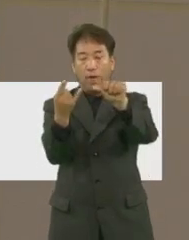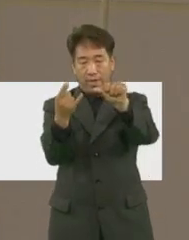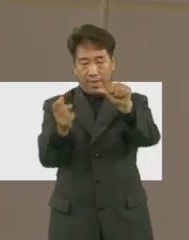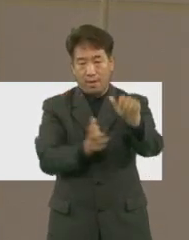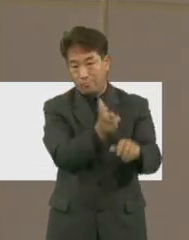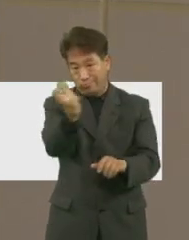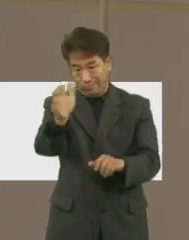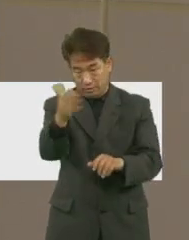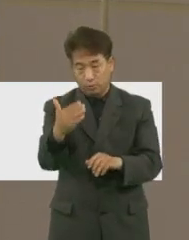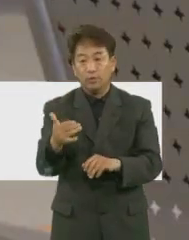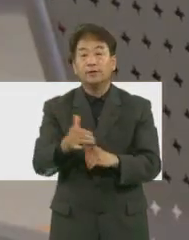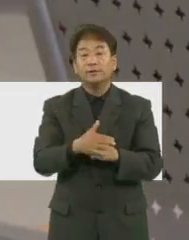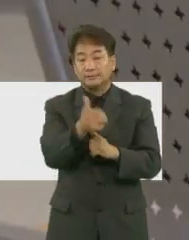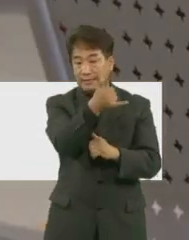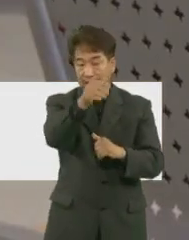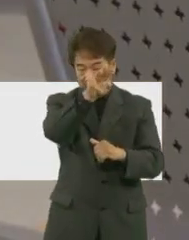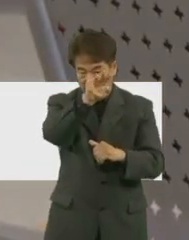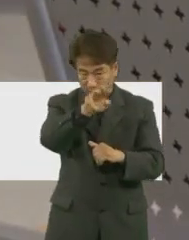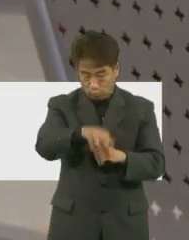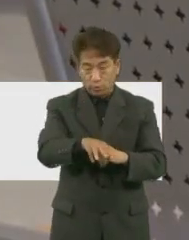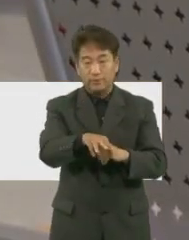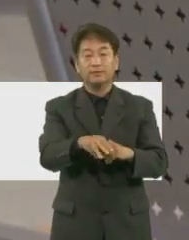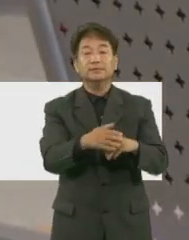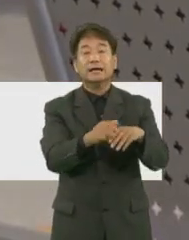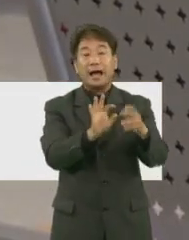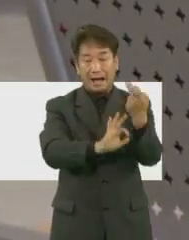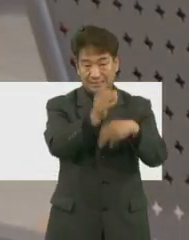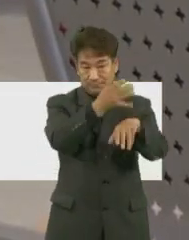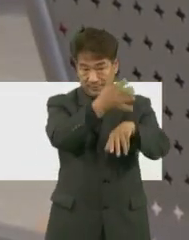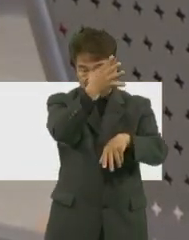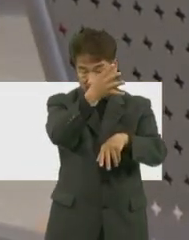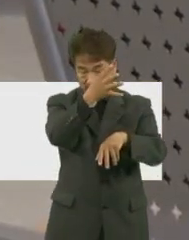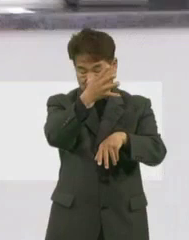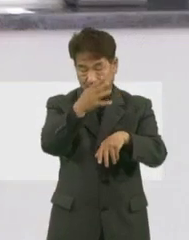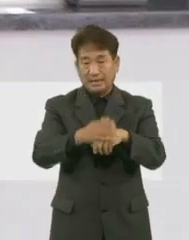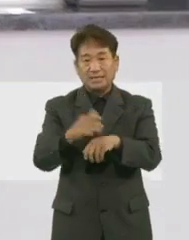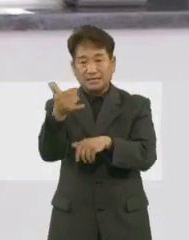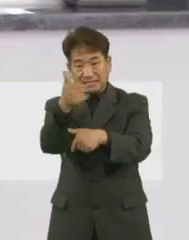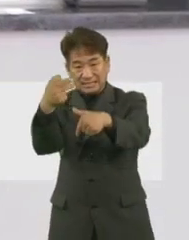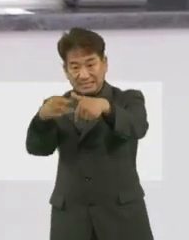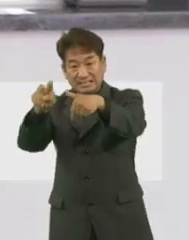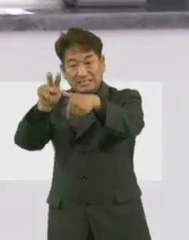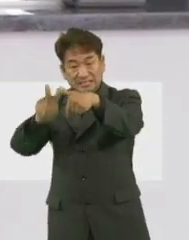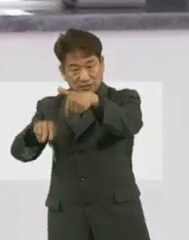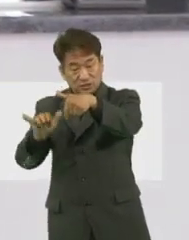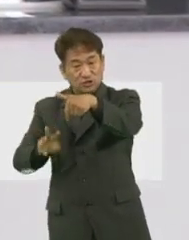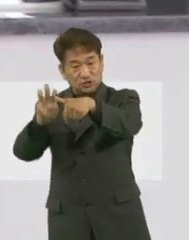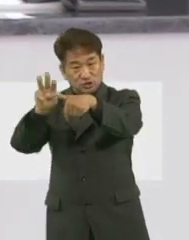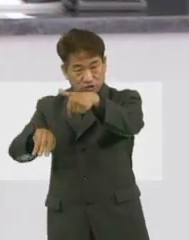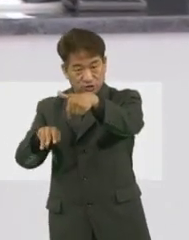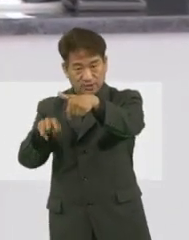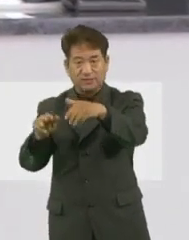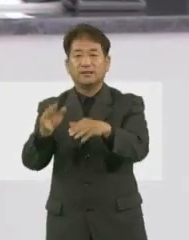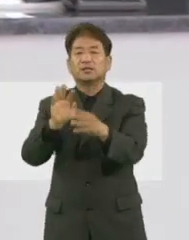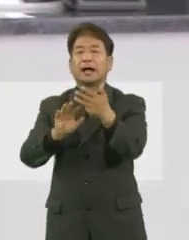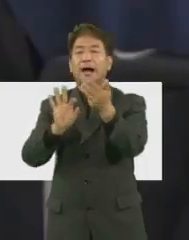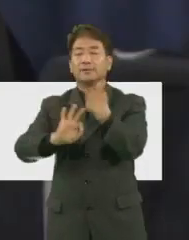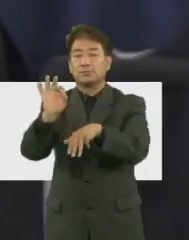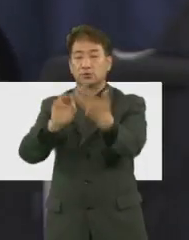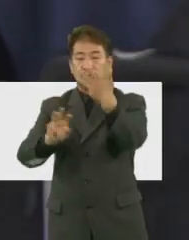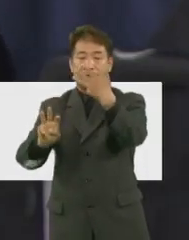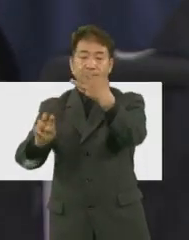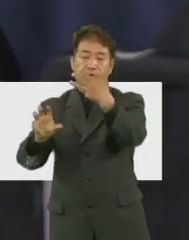운행되며 세종터미널에서는 오전 4시, 인천공항 제2터미널에서는 오전 8시 35분 첫 차가